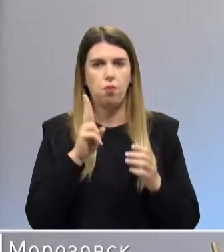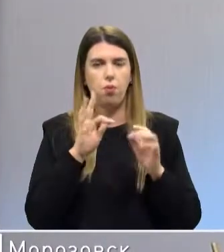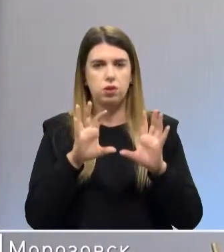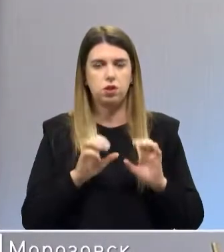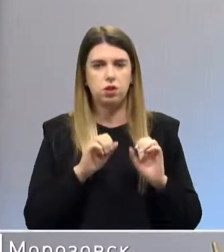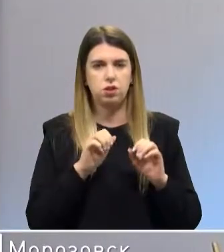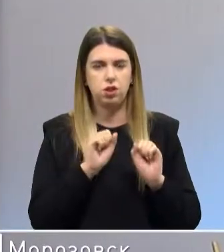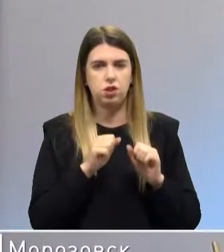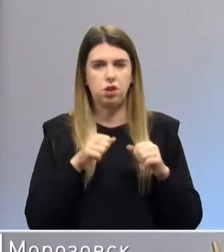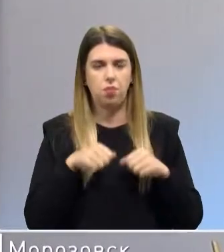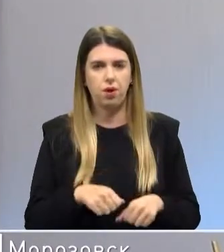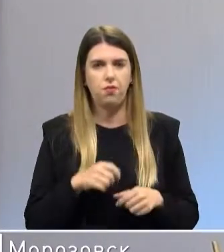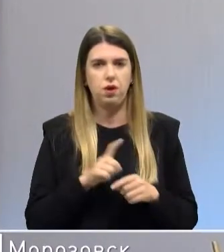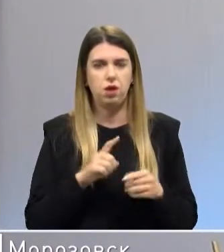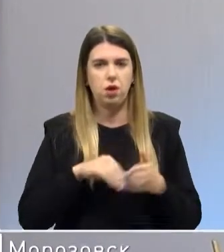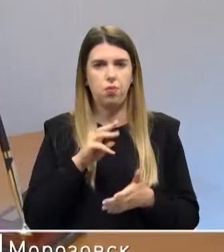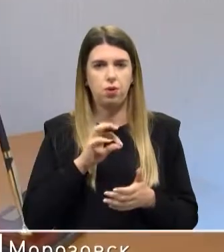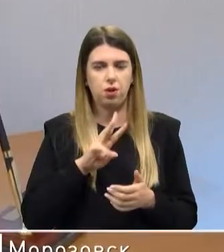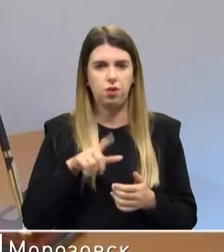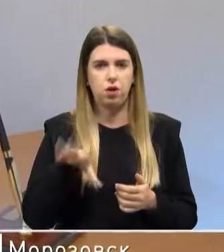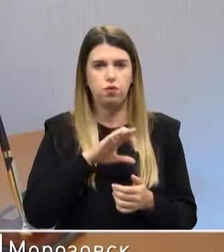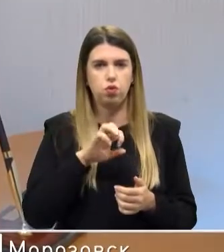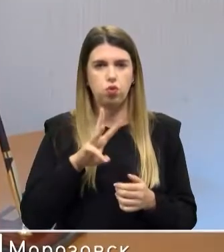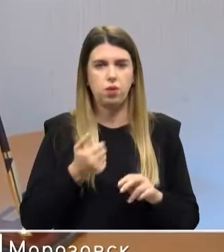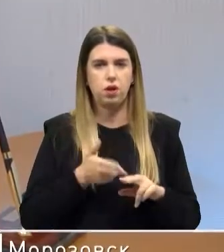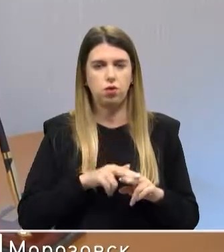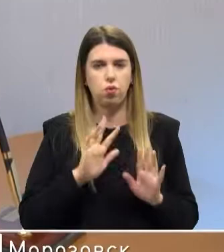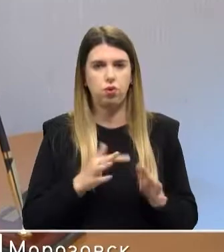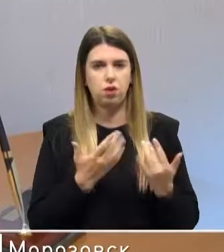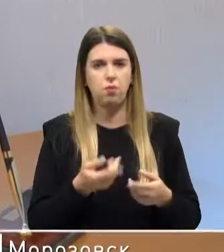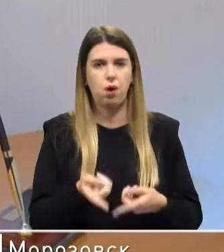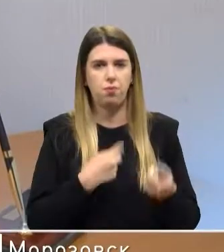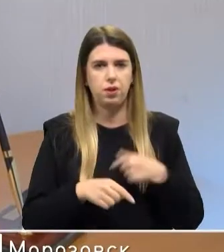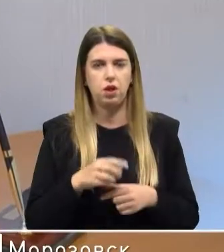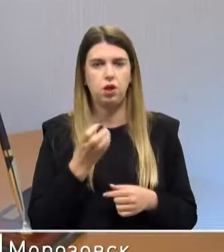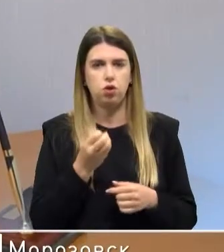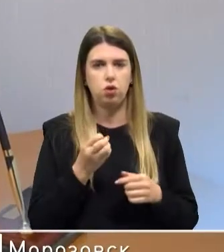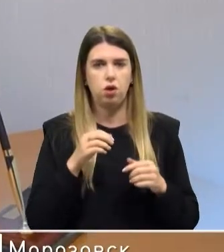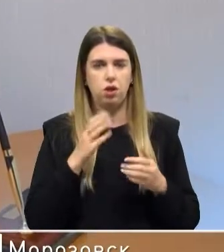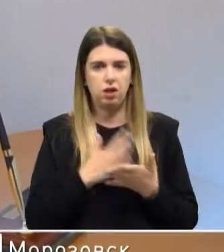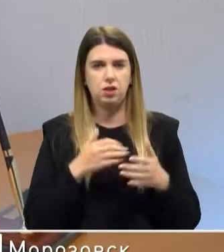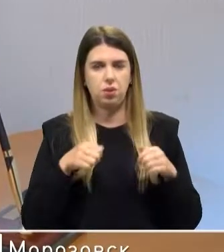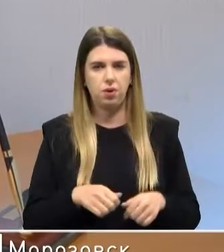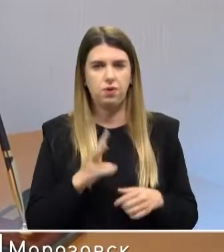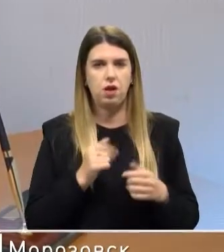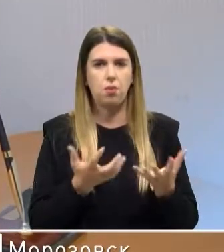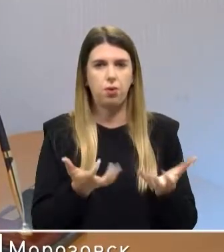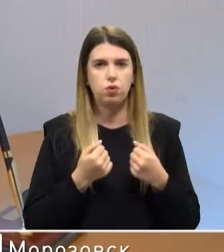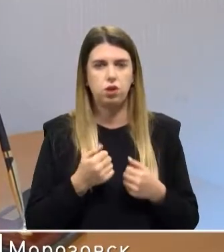прав потребителей, помимо основной суммы, которую они будут требовать назад, они еще имеют право на